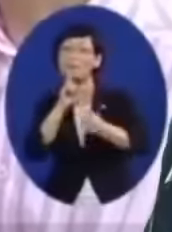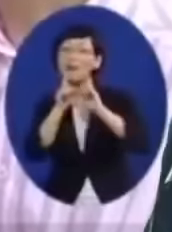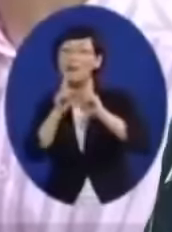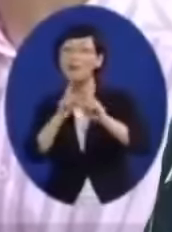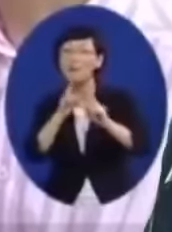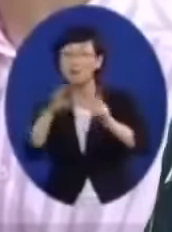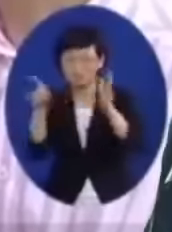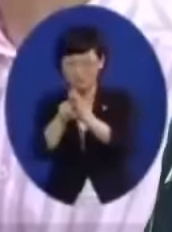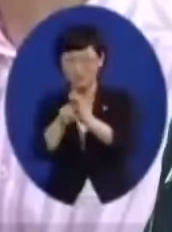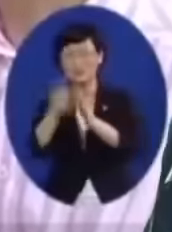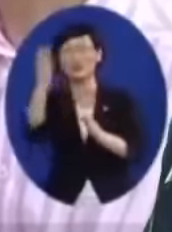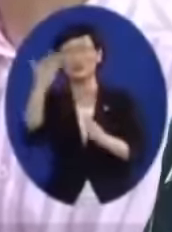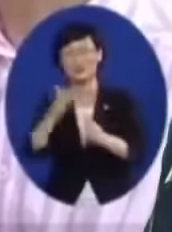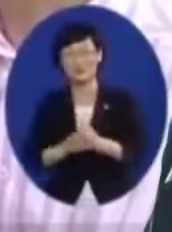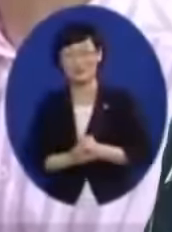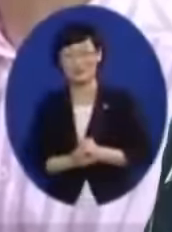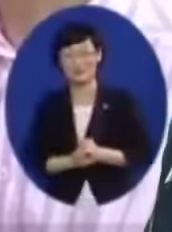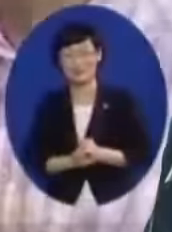말씀을 읽습니다.